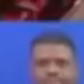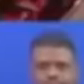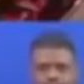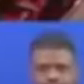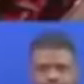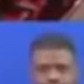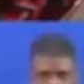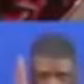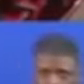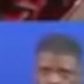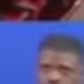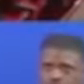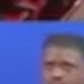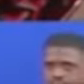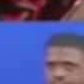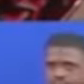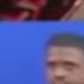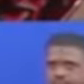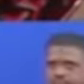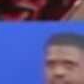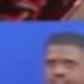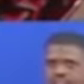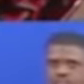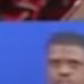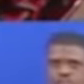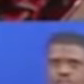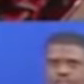Mheshimiwa Anton John Mtaka, Njombe.